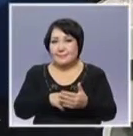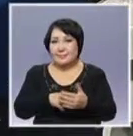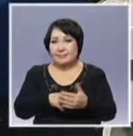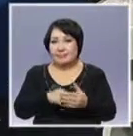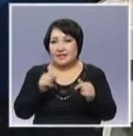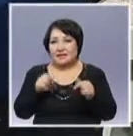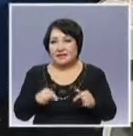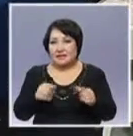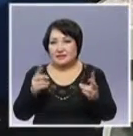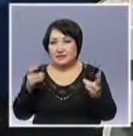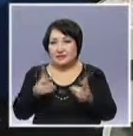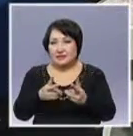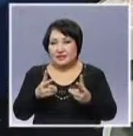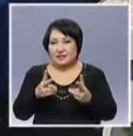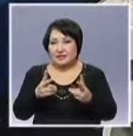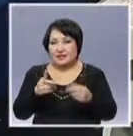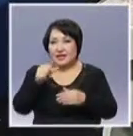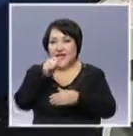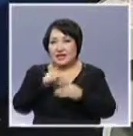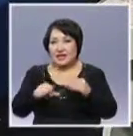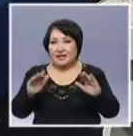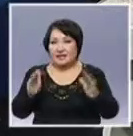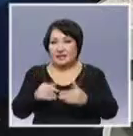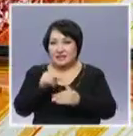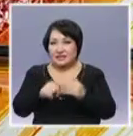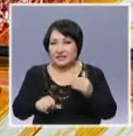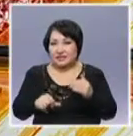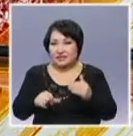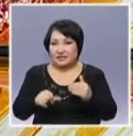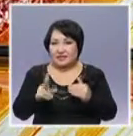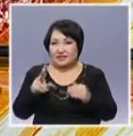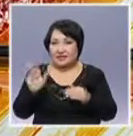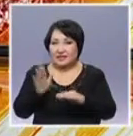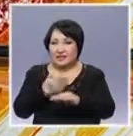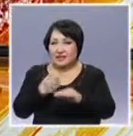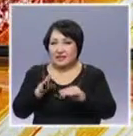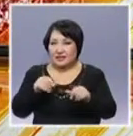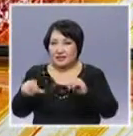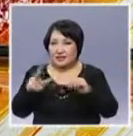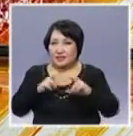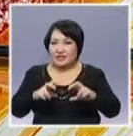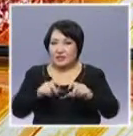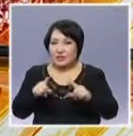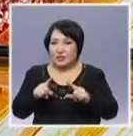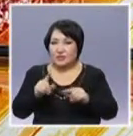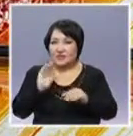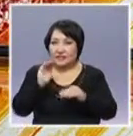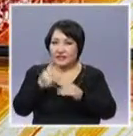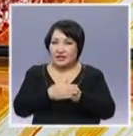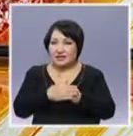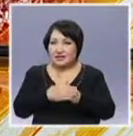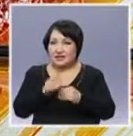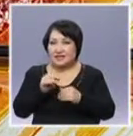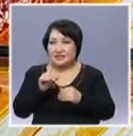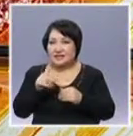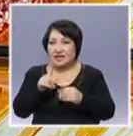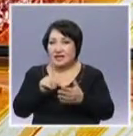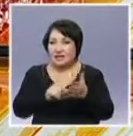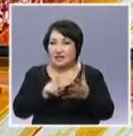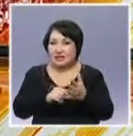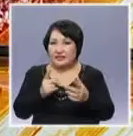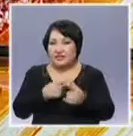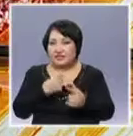надо разграничить, он скрывает из-за алиментов свою зарплату или в целях налогообложения. То есть это две разные